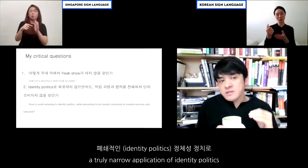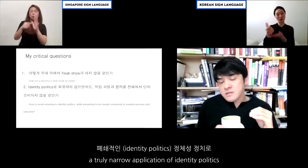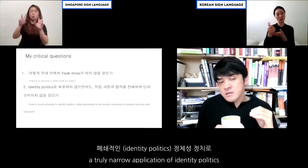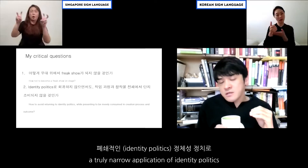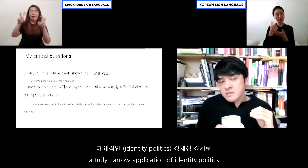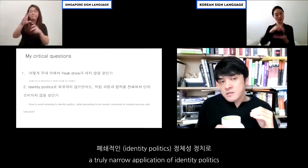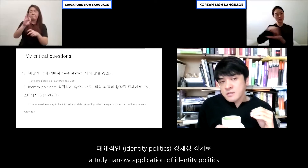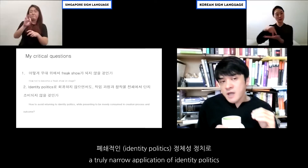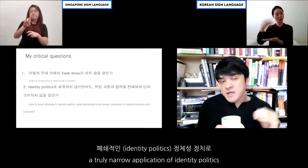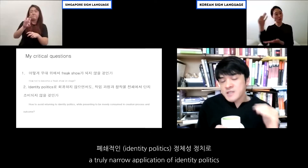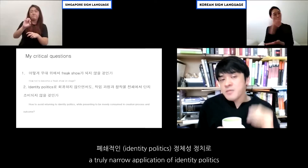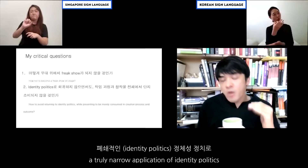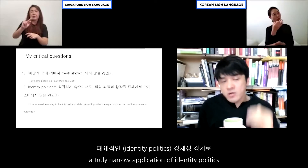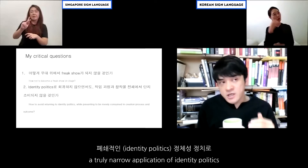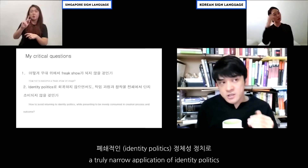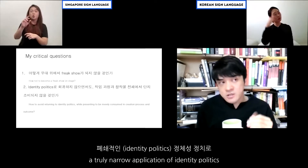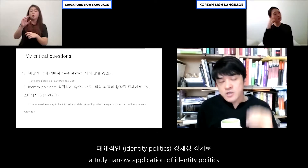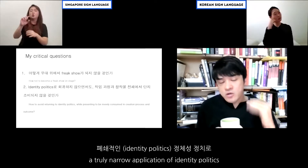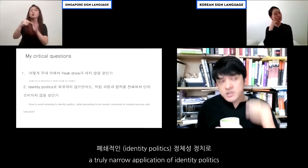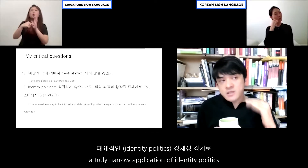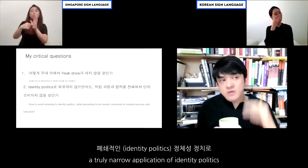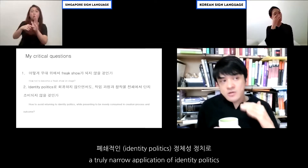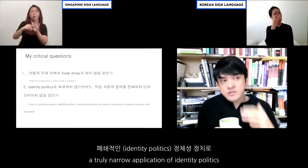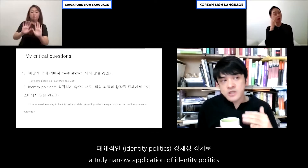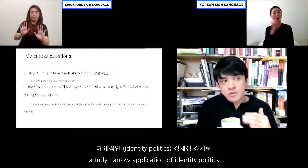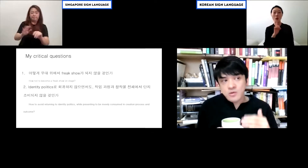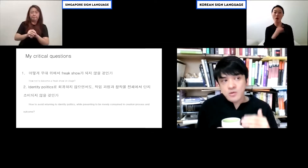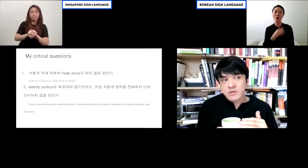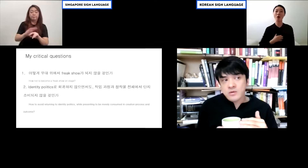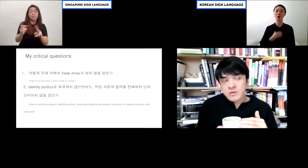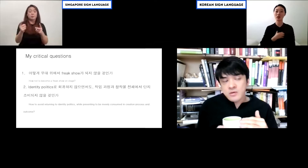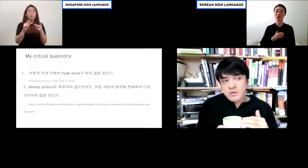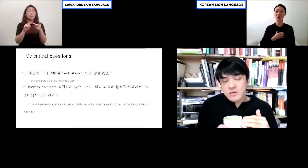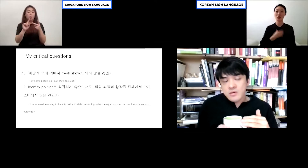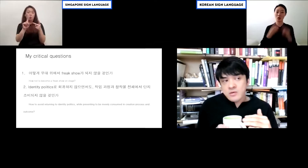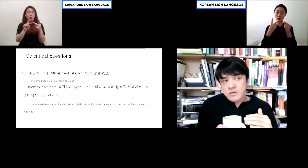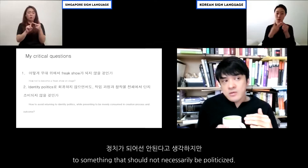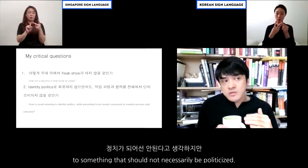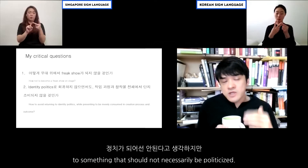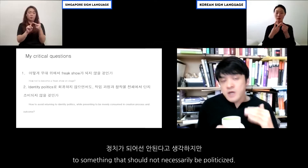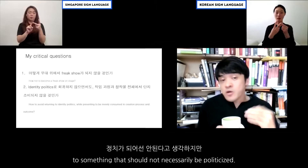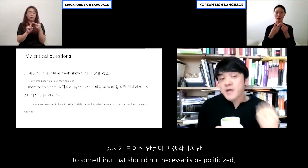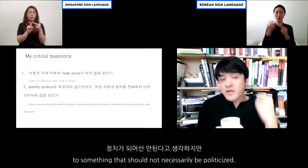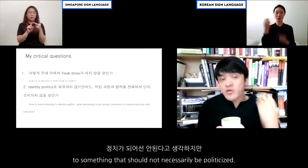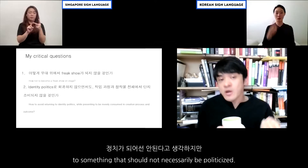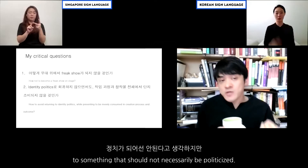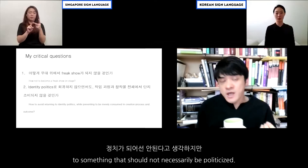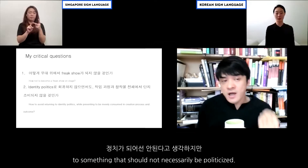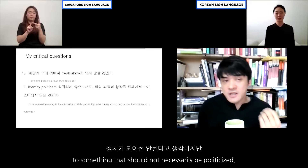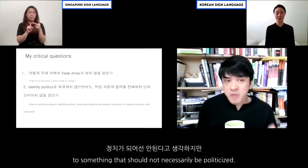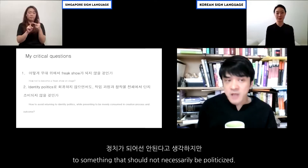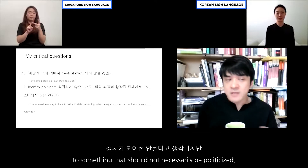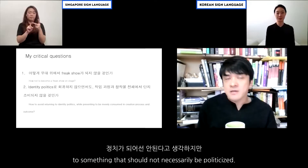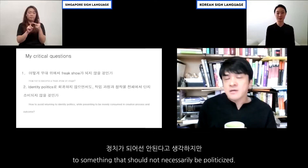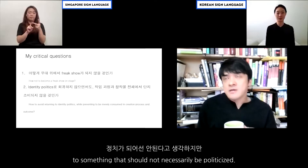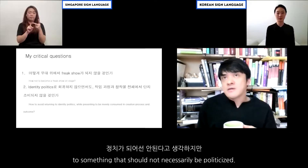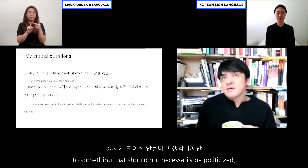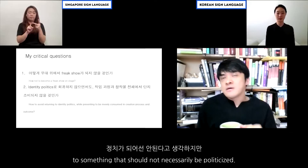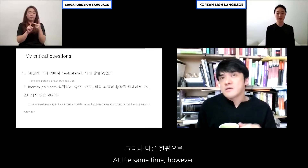폐쇄적인 아이덴티티 폴리틱스, 그러니까 정체성 정치로 정치가 되어서는 안 된다고